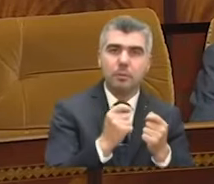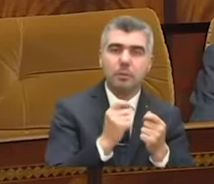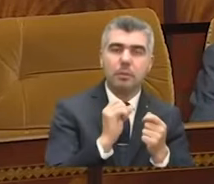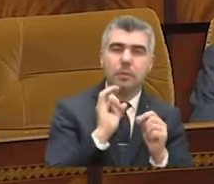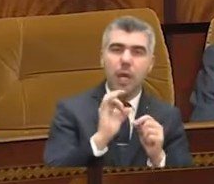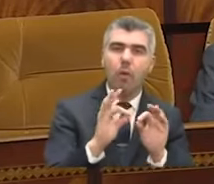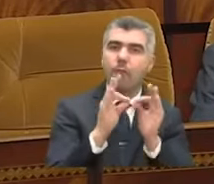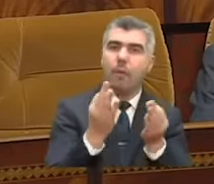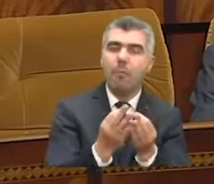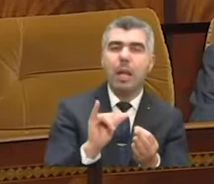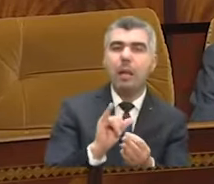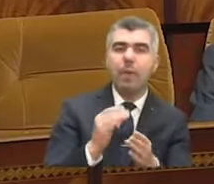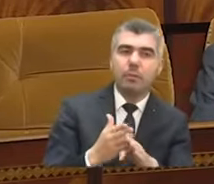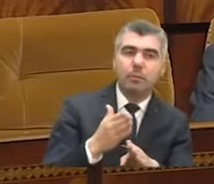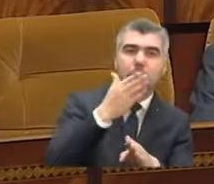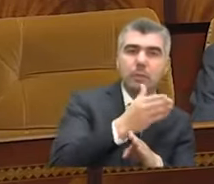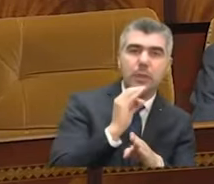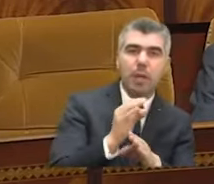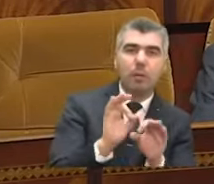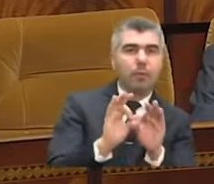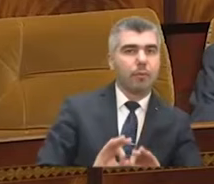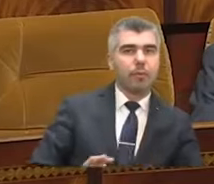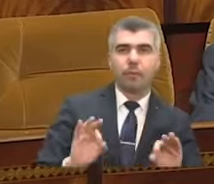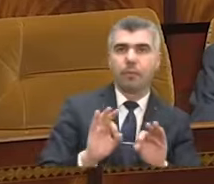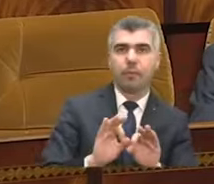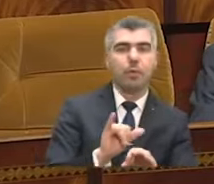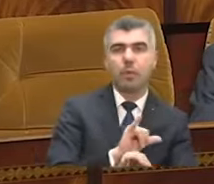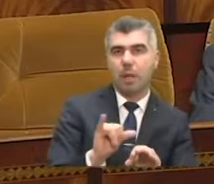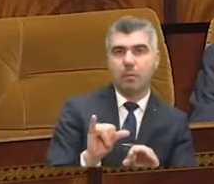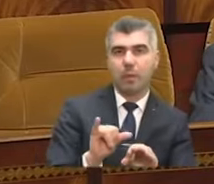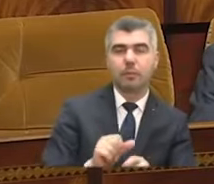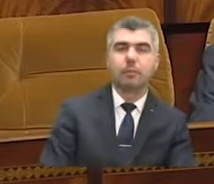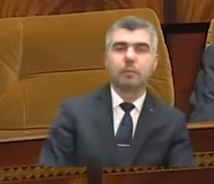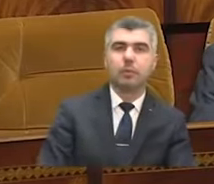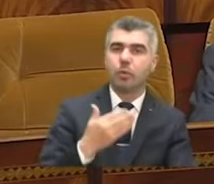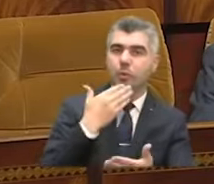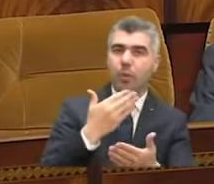السلامه الاسر كي غادي يجيو باش يترحموا على الانسان، ربما باقي يسول فيه حد.